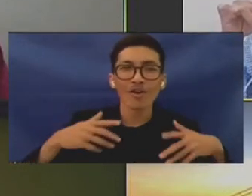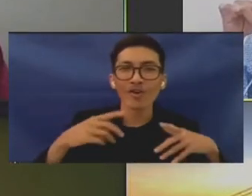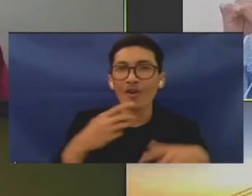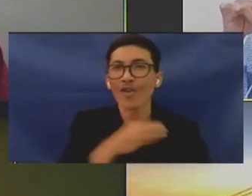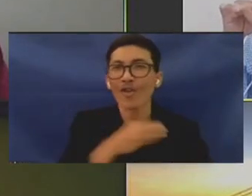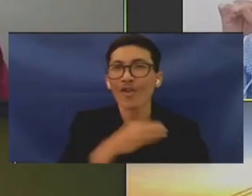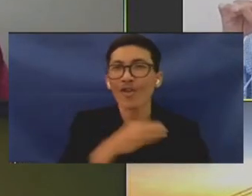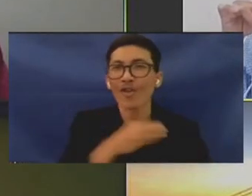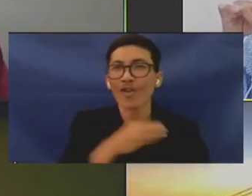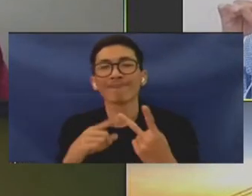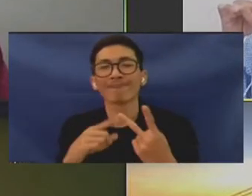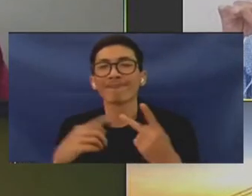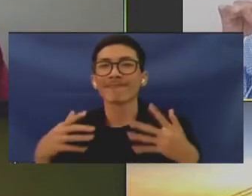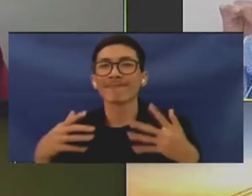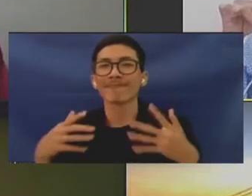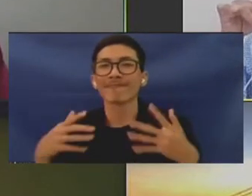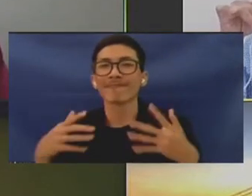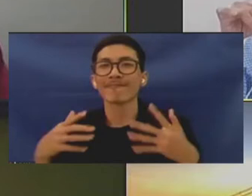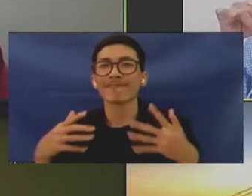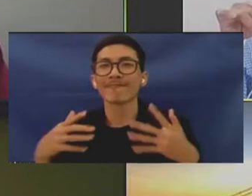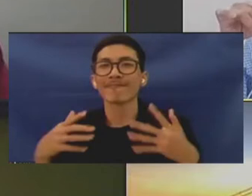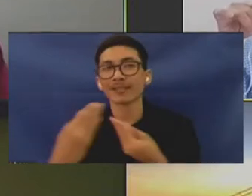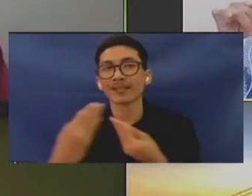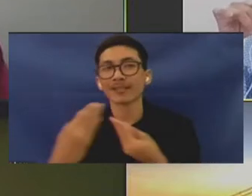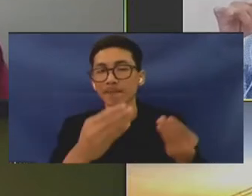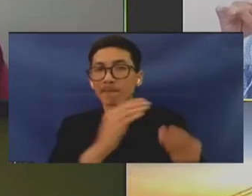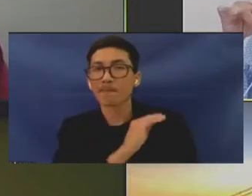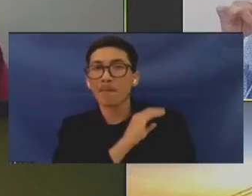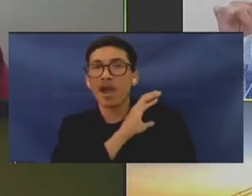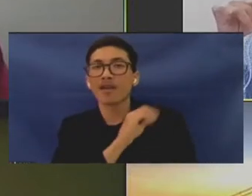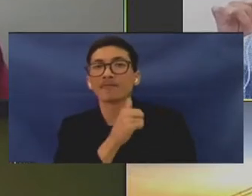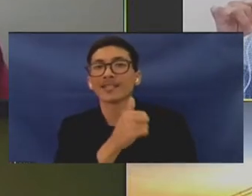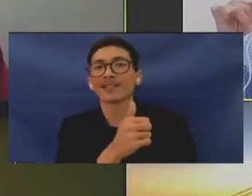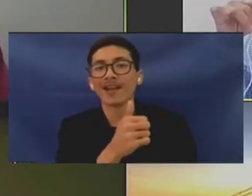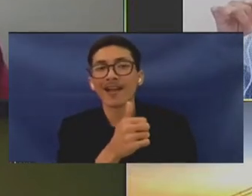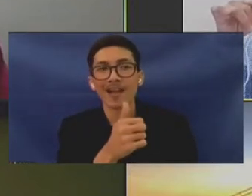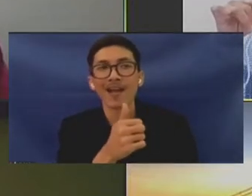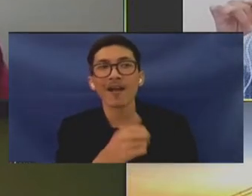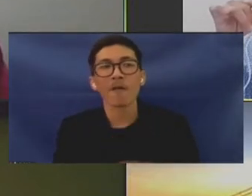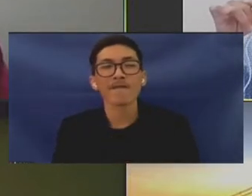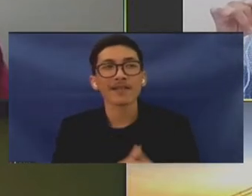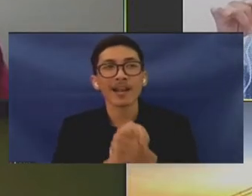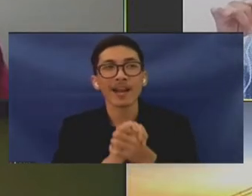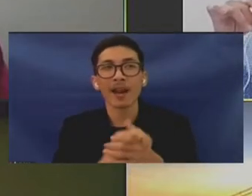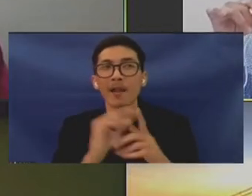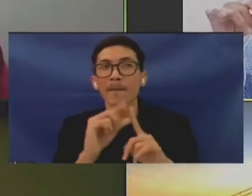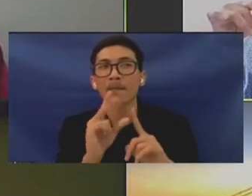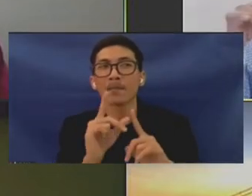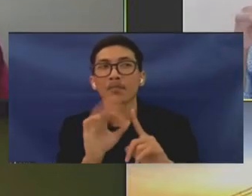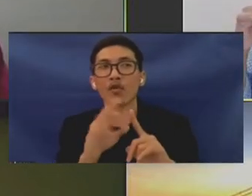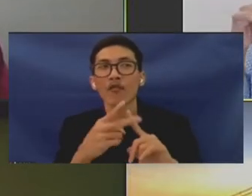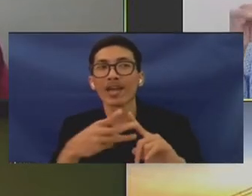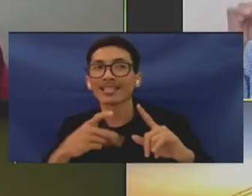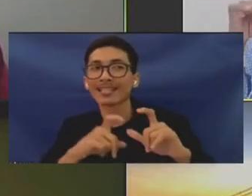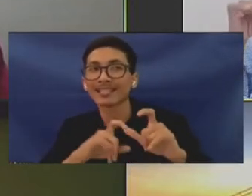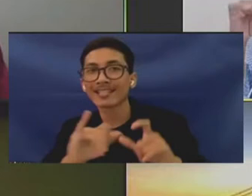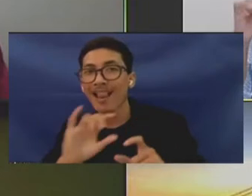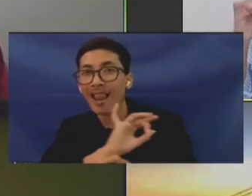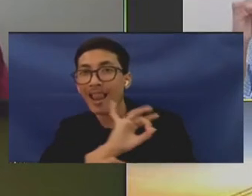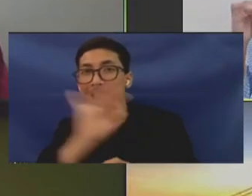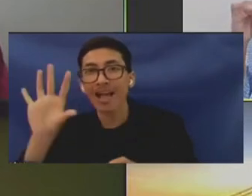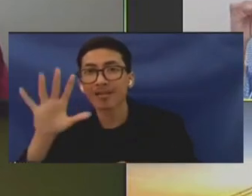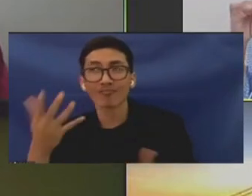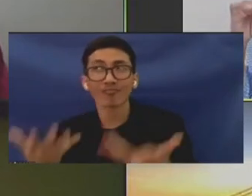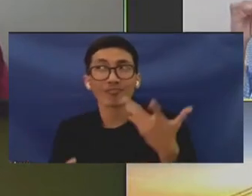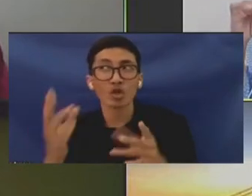tetap akan saya perkenalkan gitu dengan profesi-profesi yang lain gitu. Siapa tahu dia tertarik menjadi apa, nanti menjadi guru saya juga nggak tahu gitu